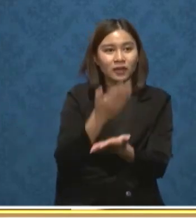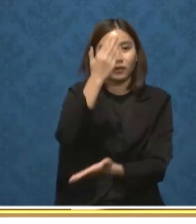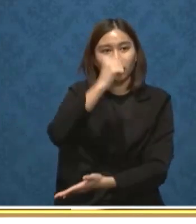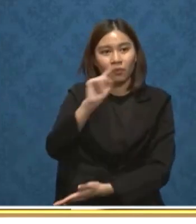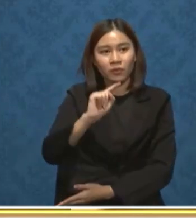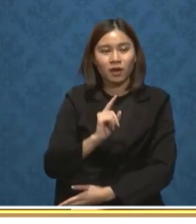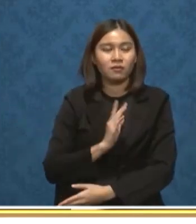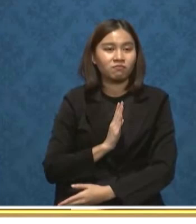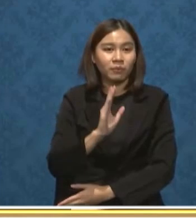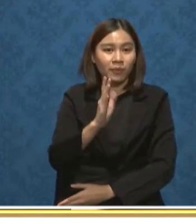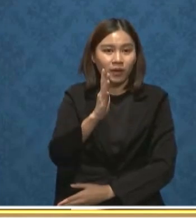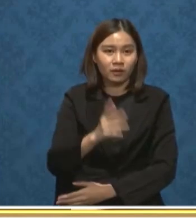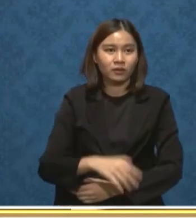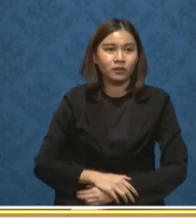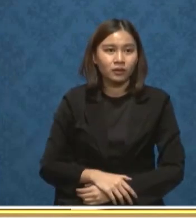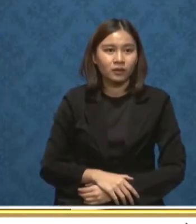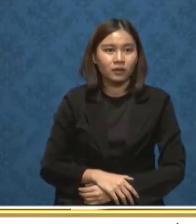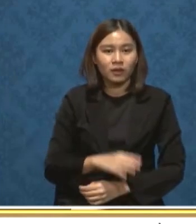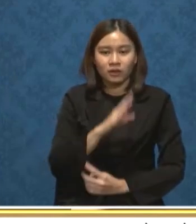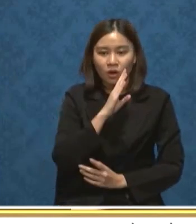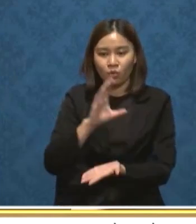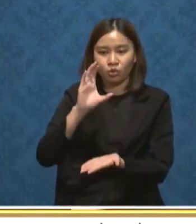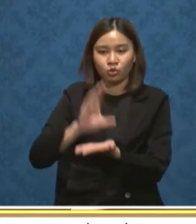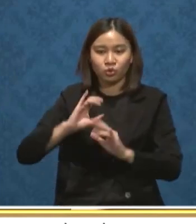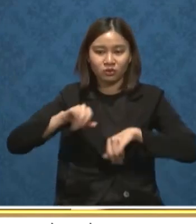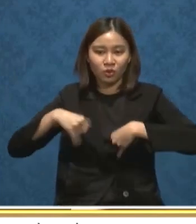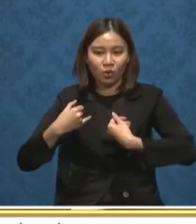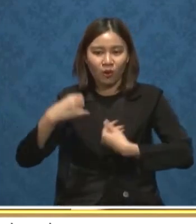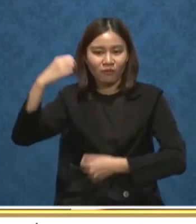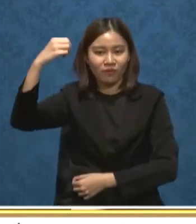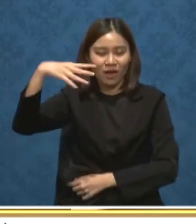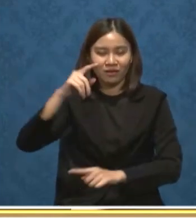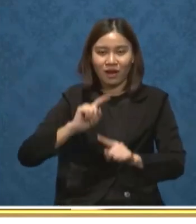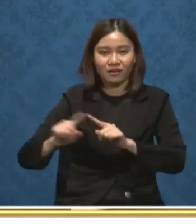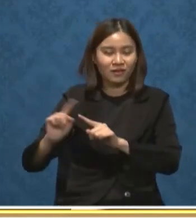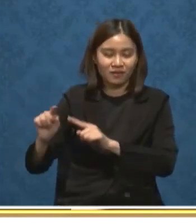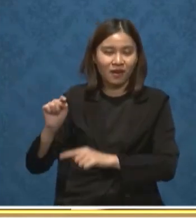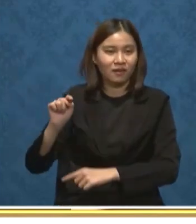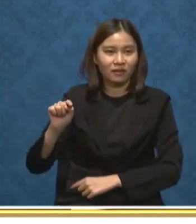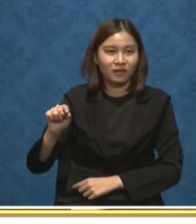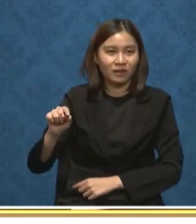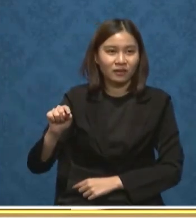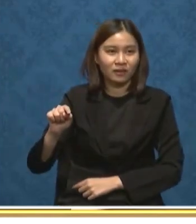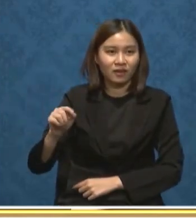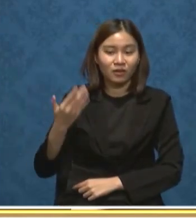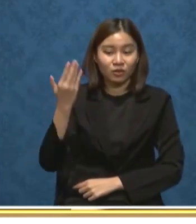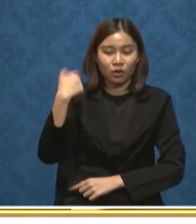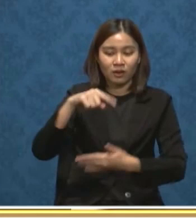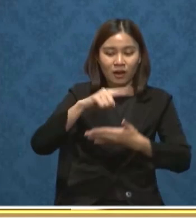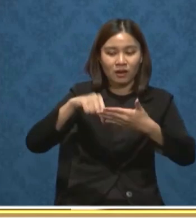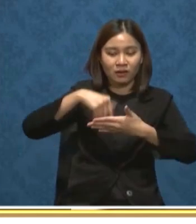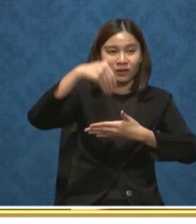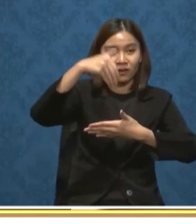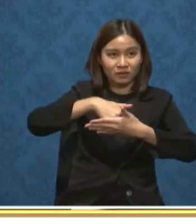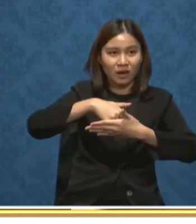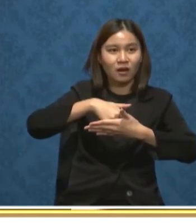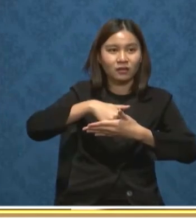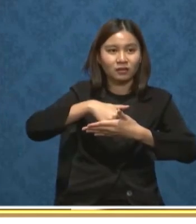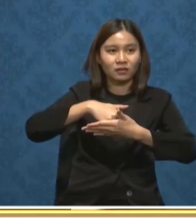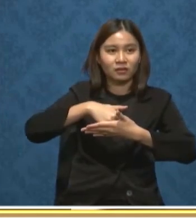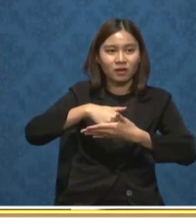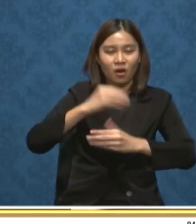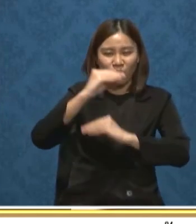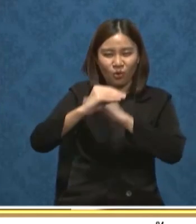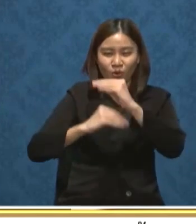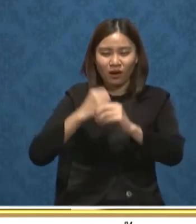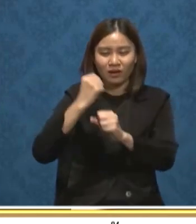อไม่ให้ทำมากกว่าทีในทุนพลังงานหนาเดมเดิมนี่ฮะ ช่งเลือกตั้งกับก้าที่จะประเคนโ